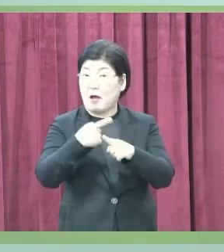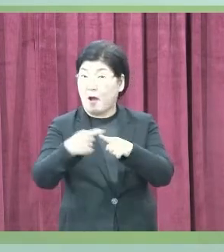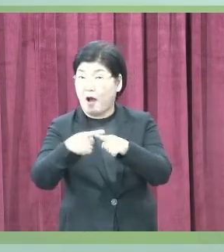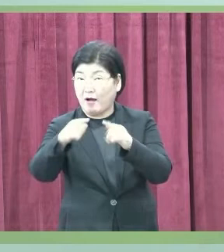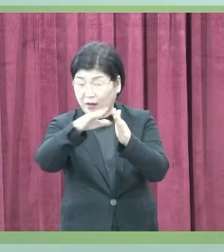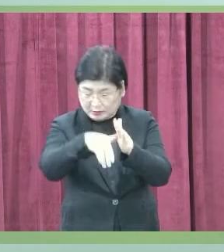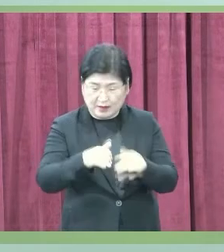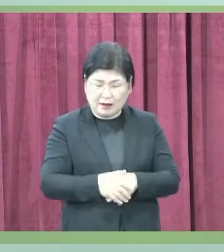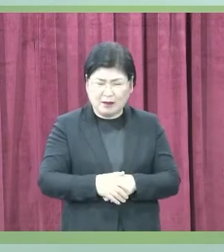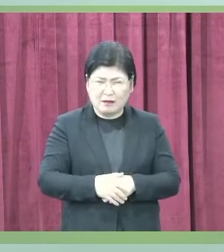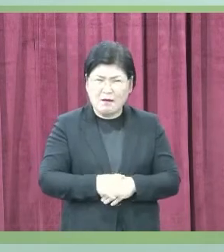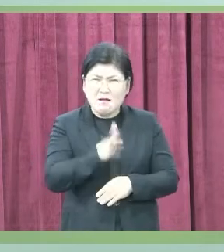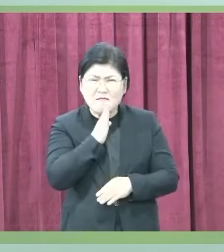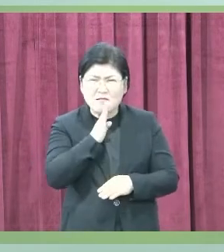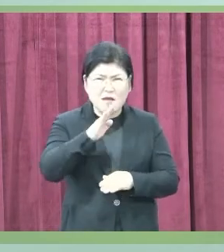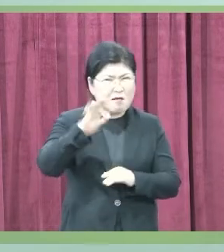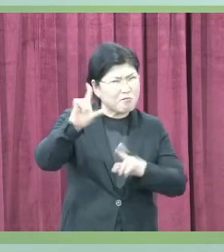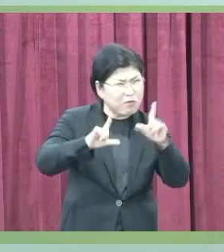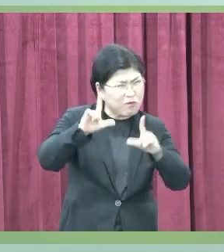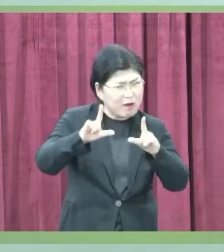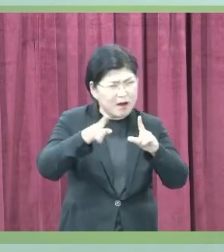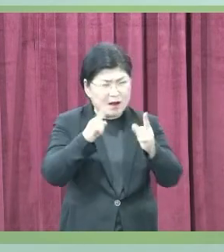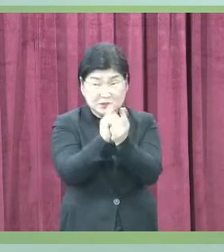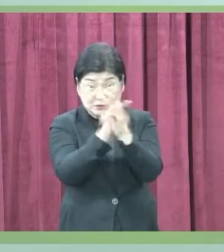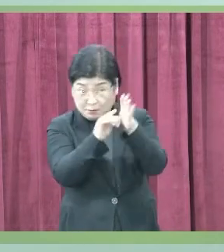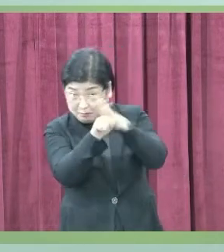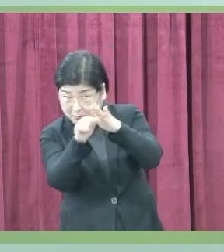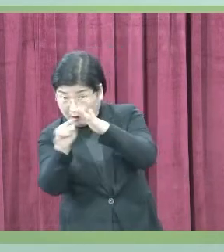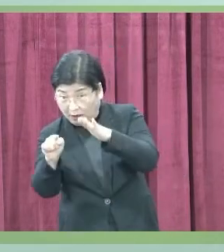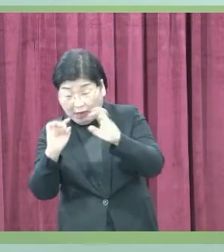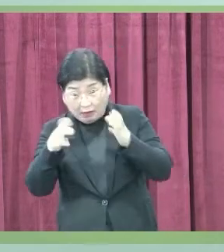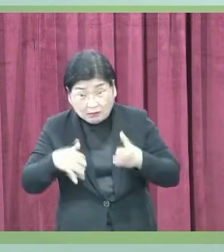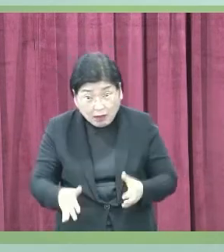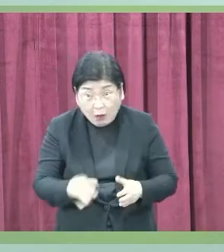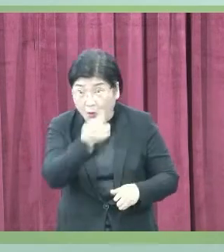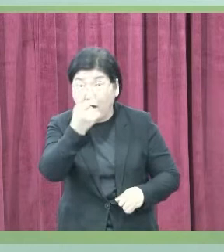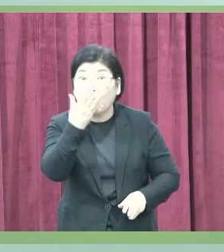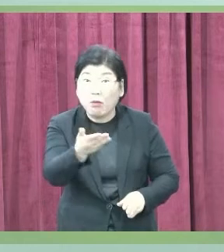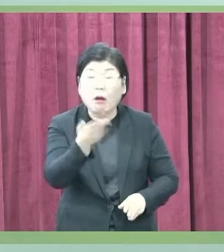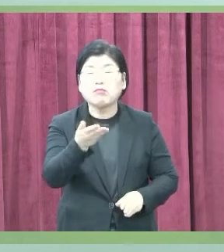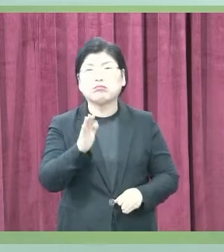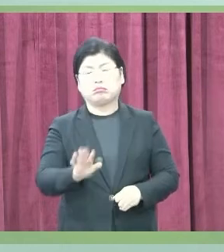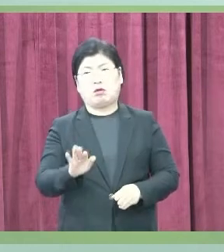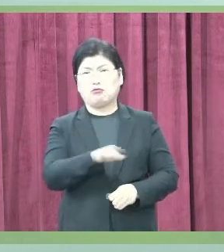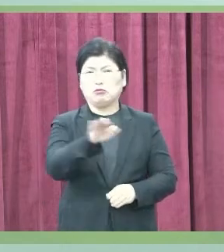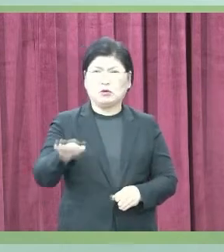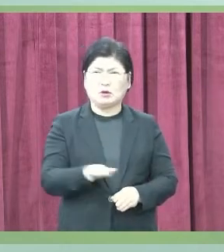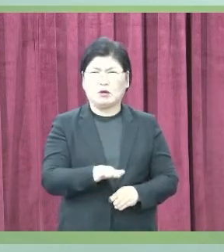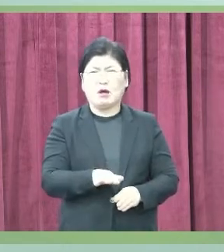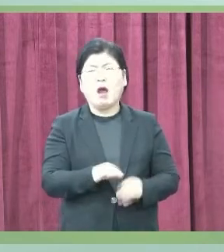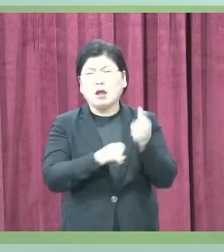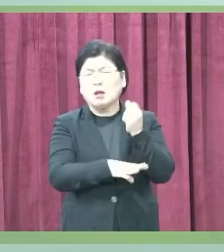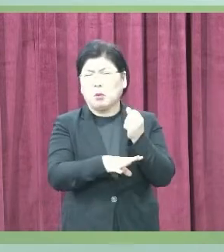이게 이제 실태조사 같이 조사를 가가호호 하면은 이제 아이를 낳으셨나요? 물어볼 수가 있는데 우리는 건보리 데이터를 갖고 하기